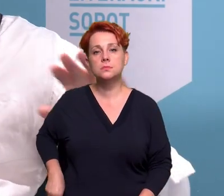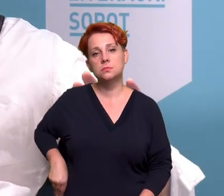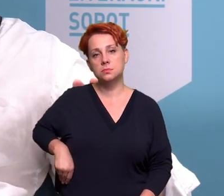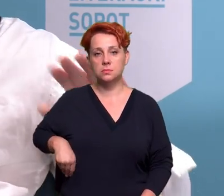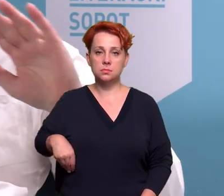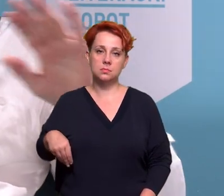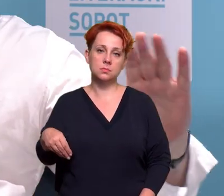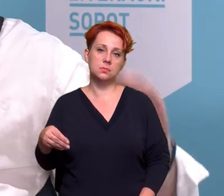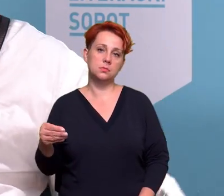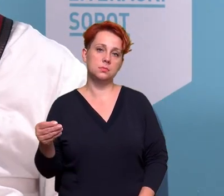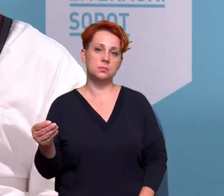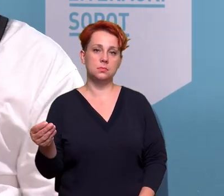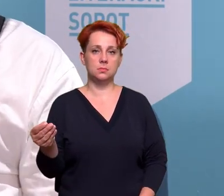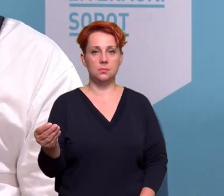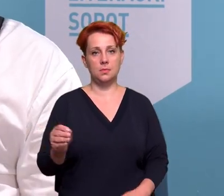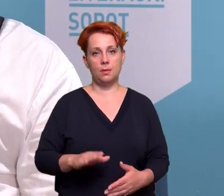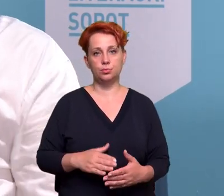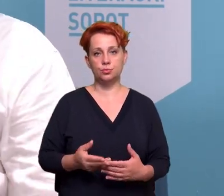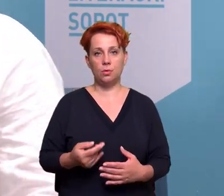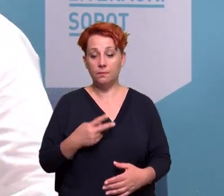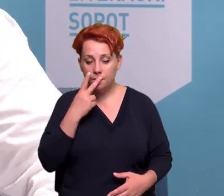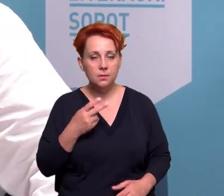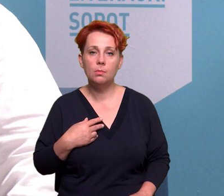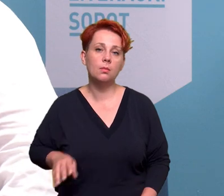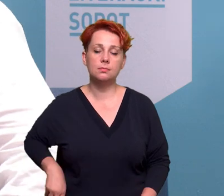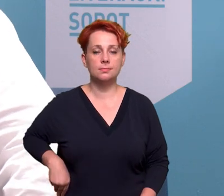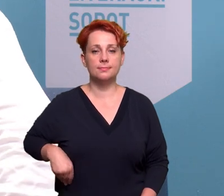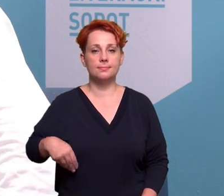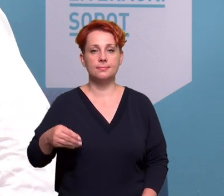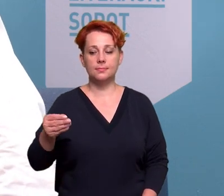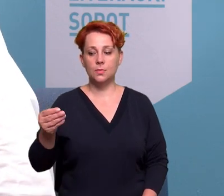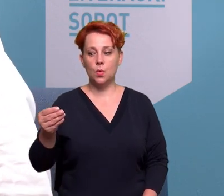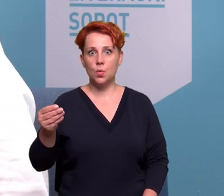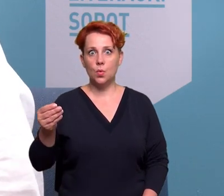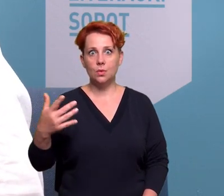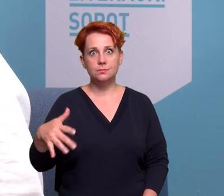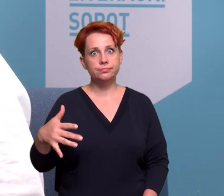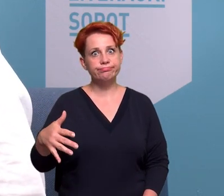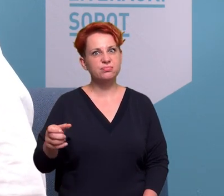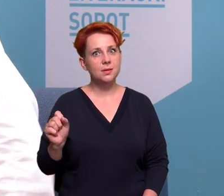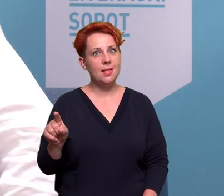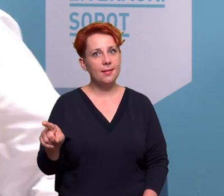nie jest na pierwszym planie umieszczone, prawda? I że to ma bardzo wysoką cenę.